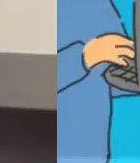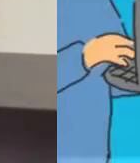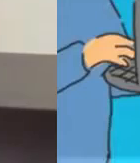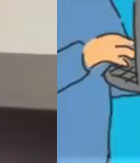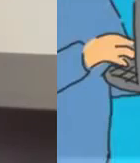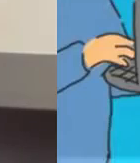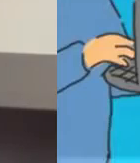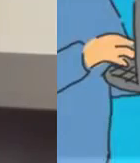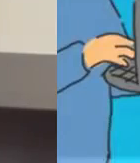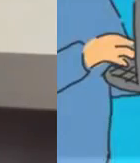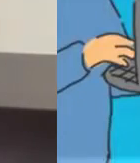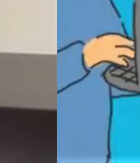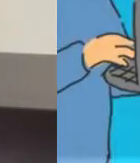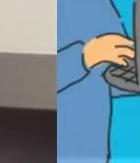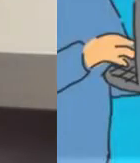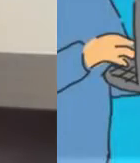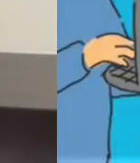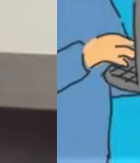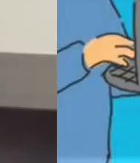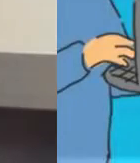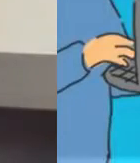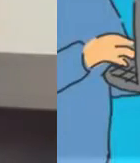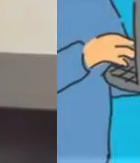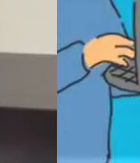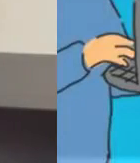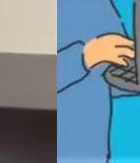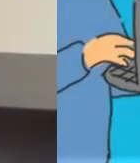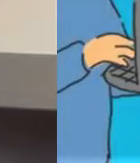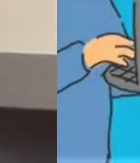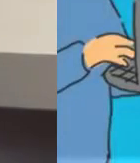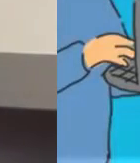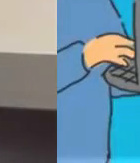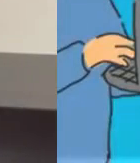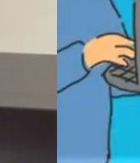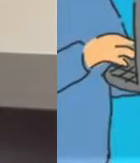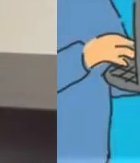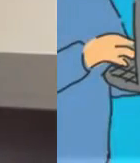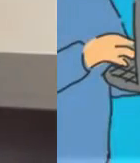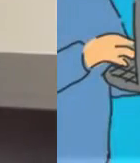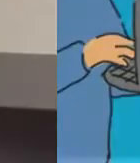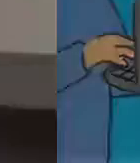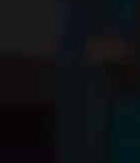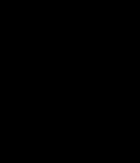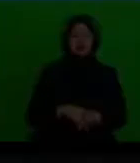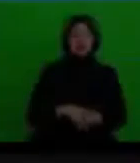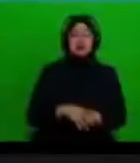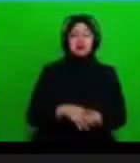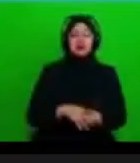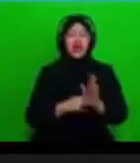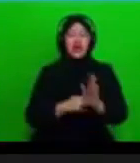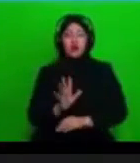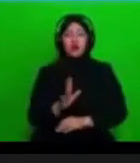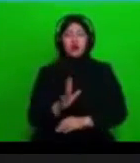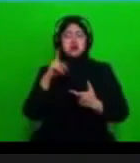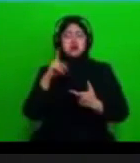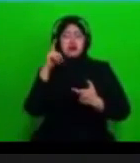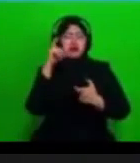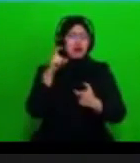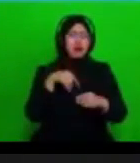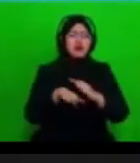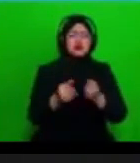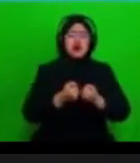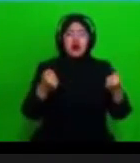pembelajaran kompetensi, jangan cuma tanda tangan MOU, foto-foto masuk orang, itu bukan dengan